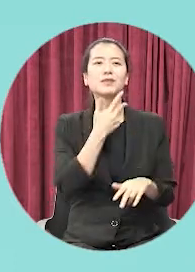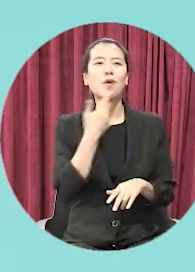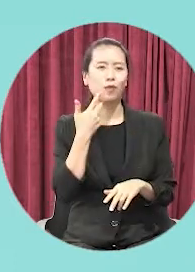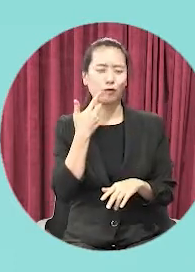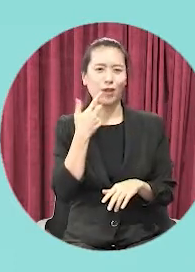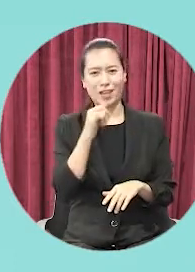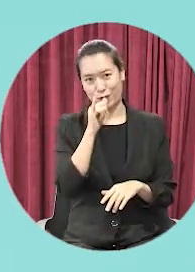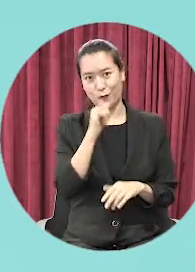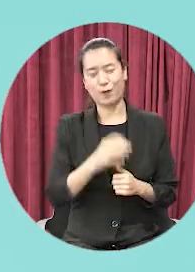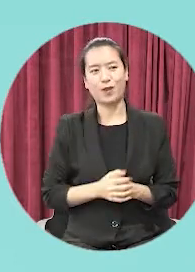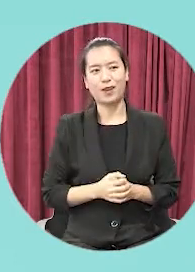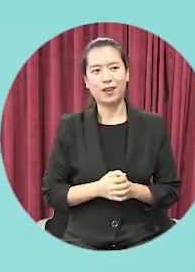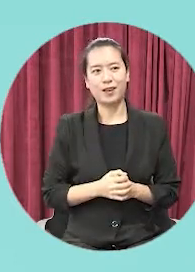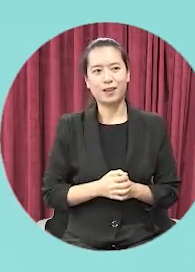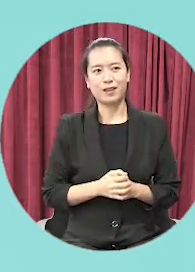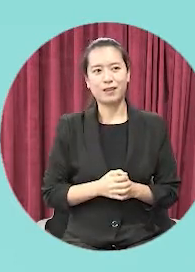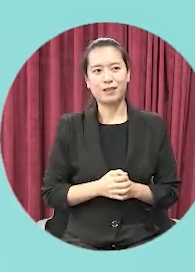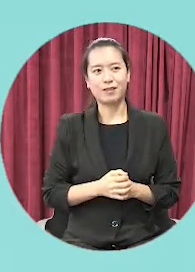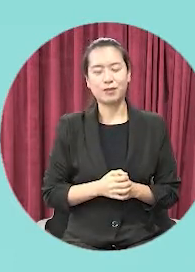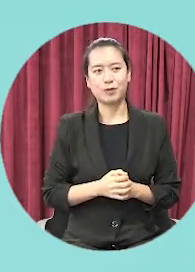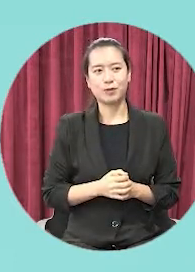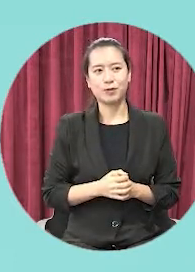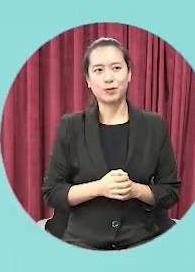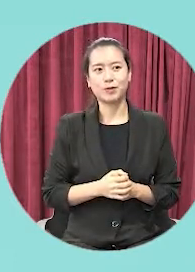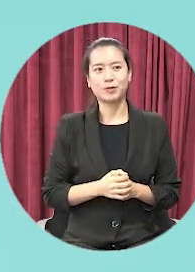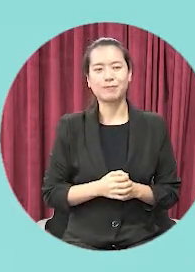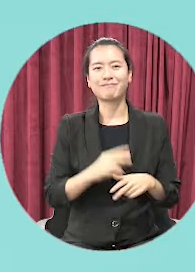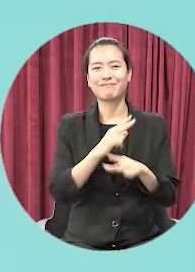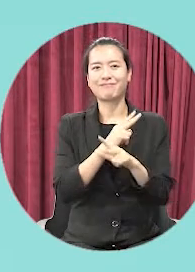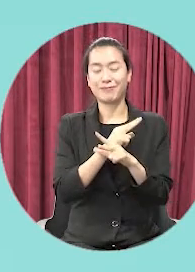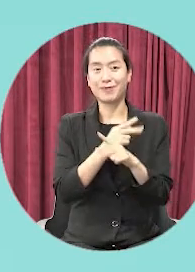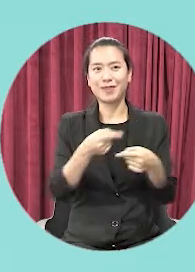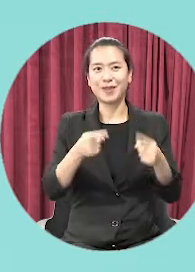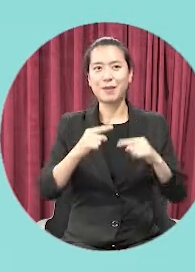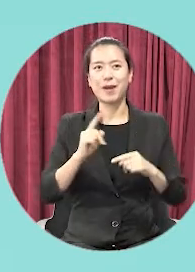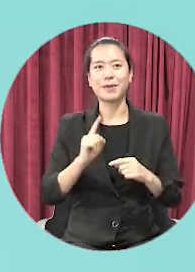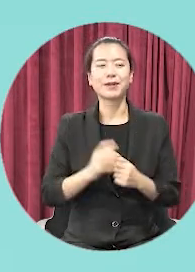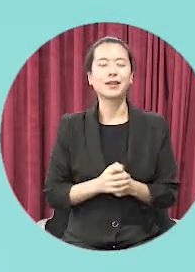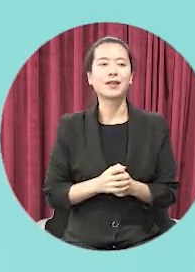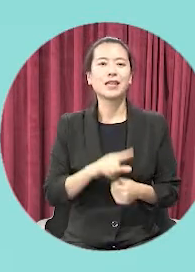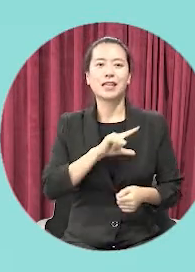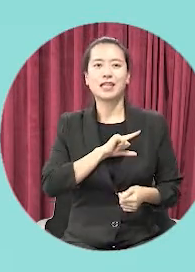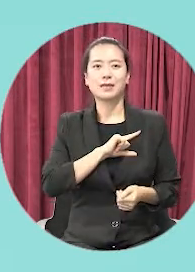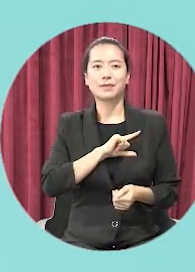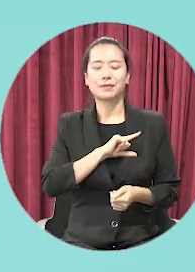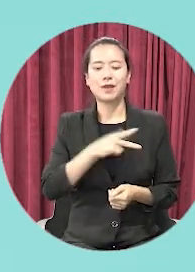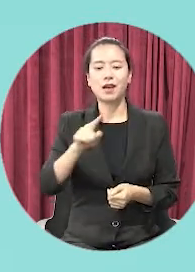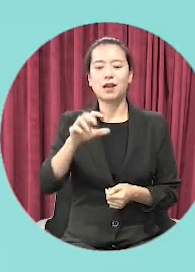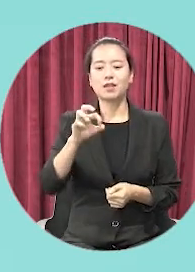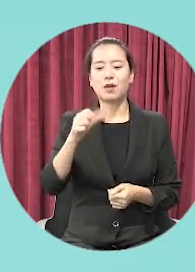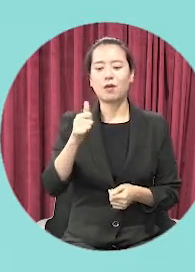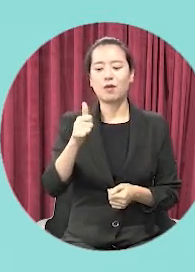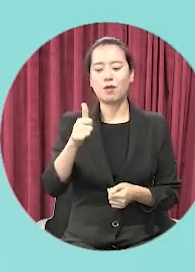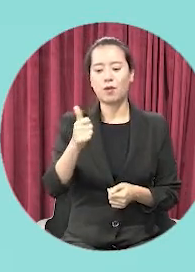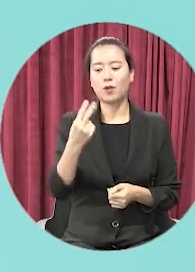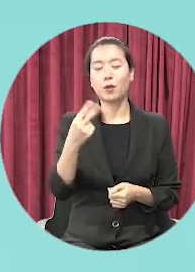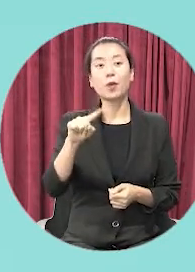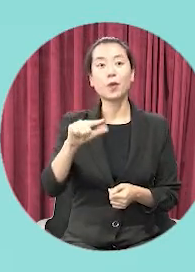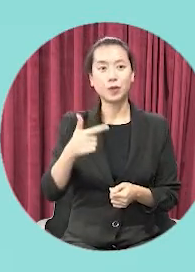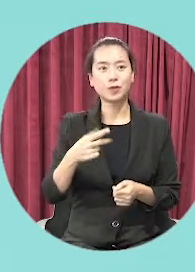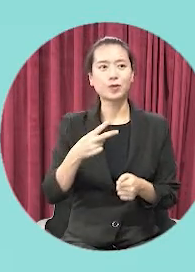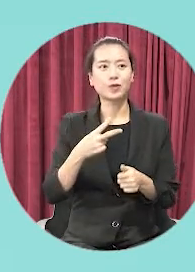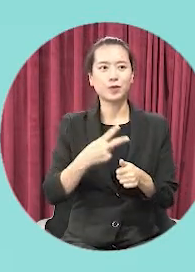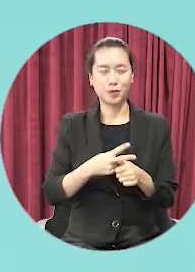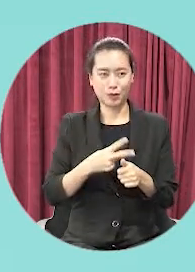다를 텐데 아마 실시간으로 들어와서 수고를 해주십니다. 정형수 교수님이시고요. 맨체스터 메트로폴리탄 대학교